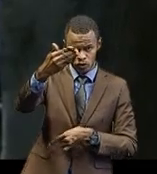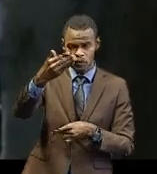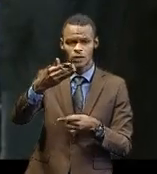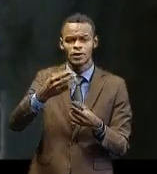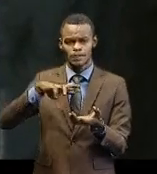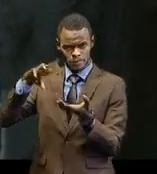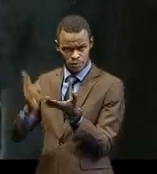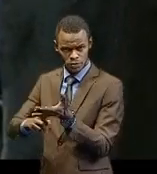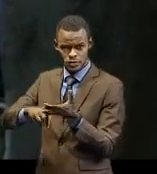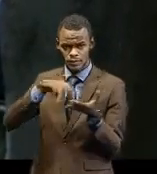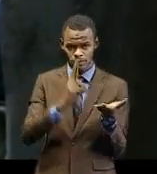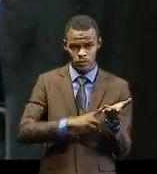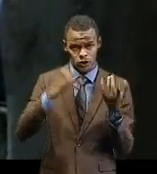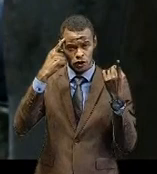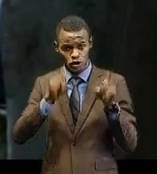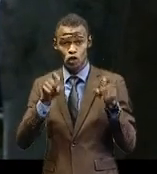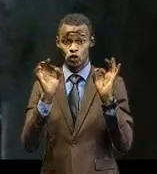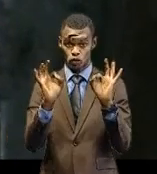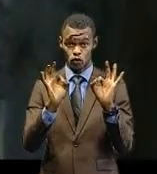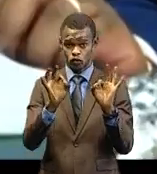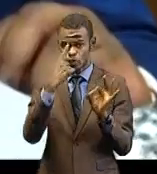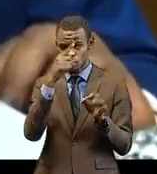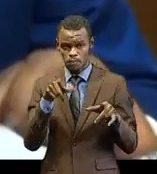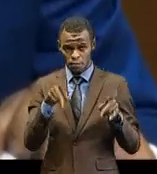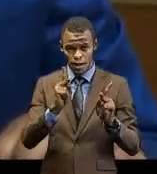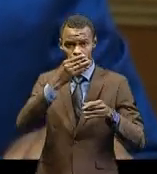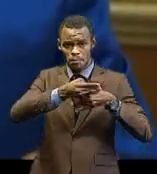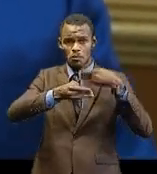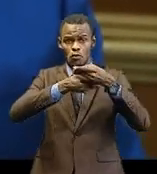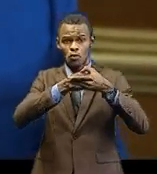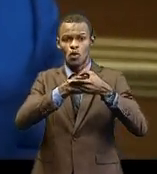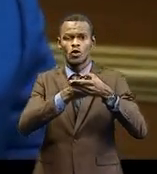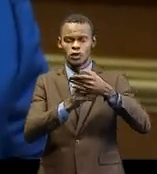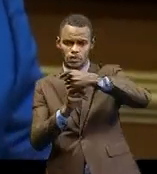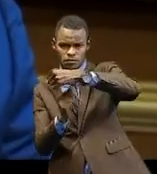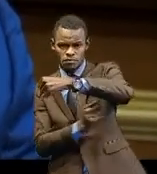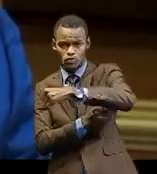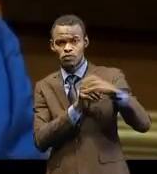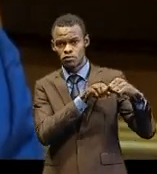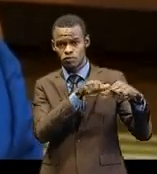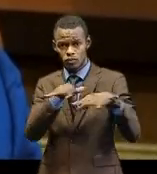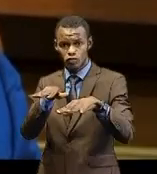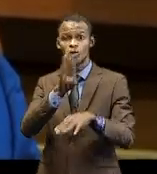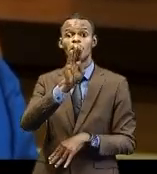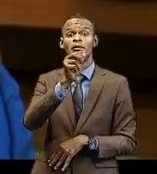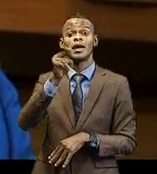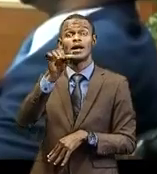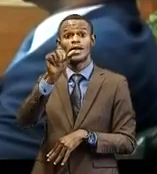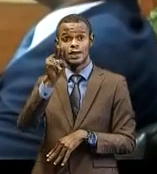signé entre les deux parties pour que les travaux de construction de ce port stratégique et vital puissent démarrer au plus